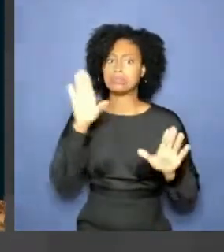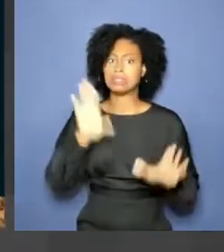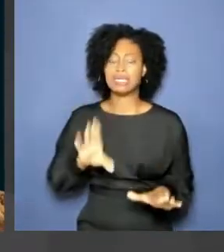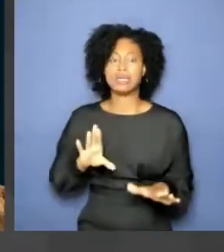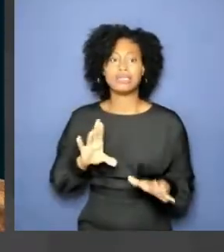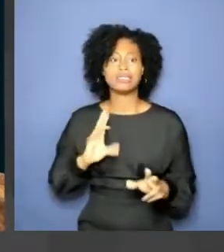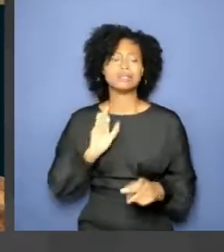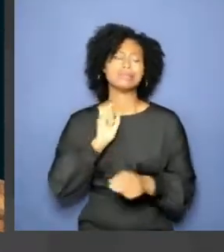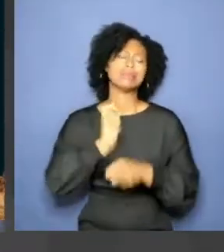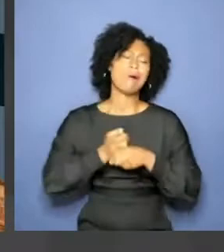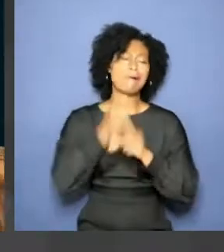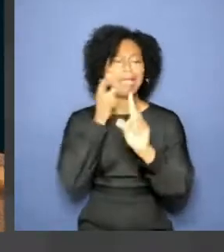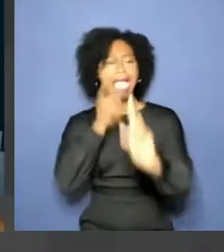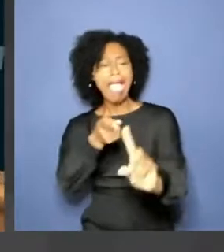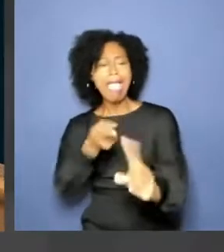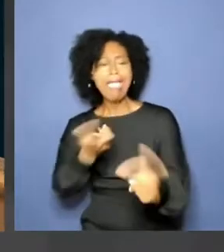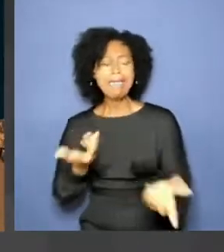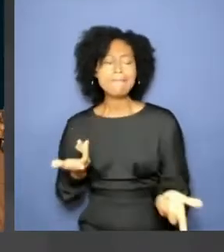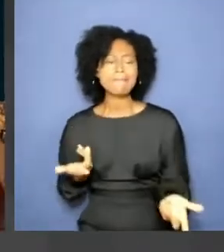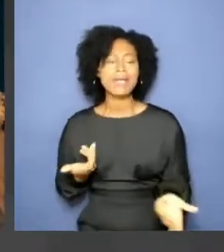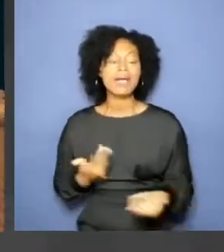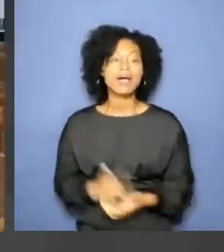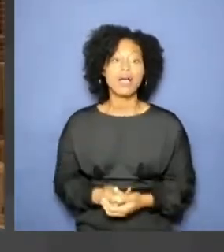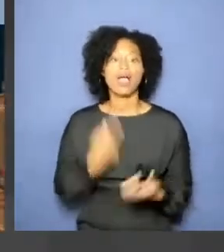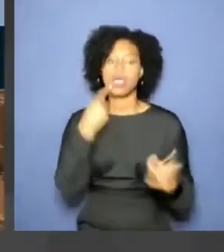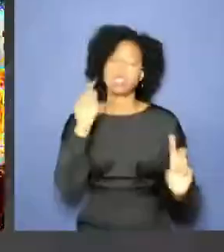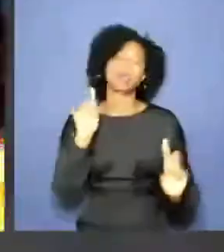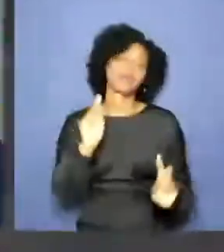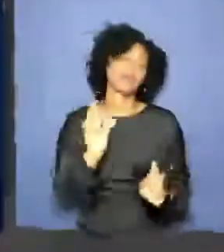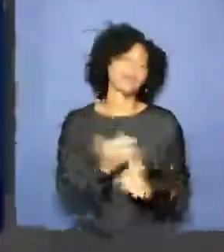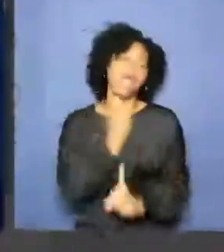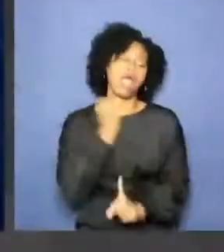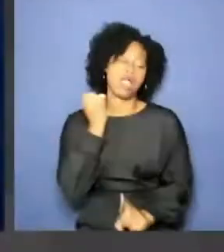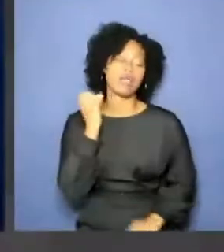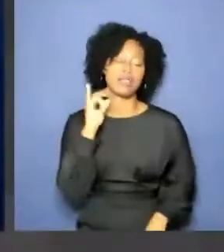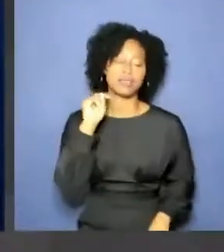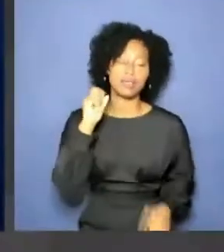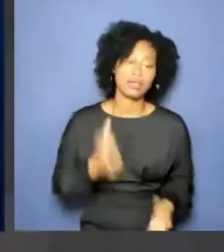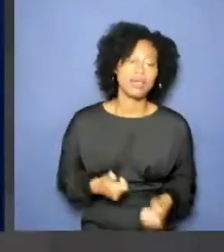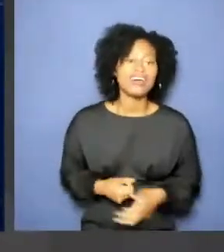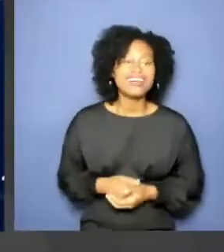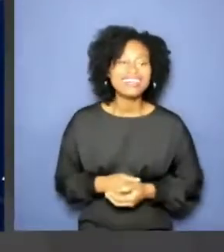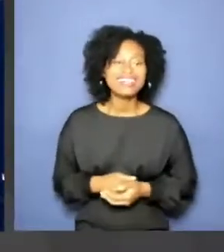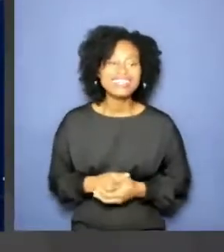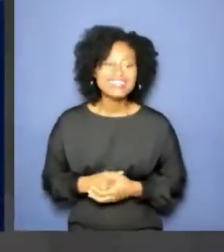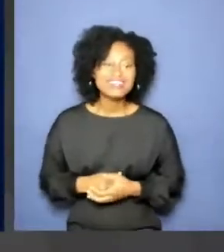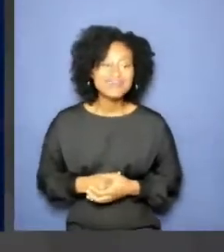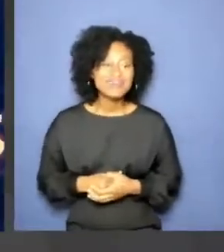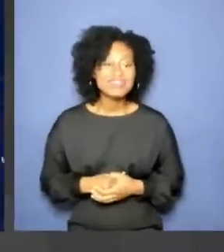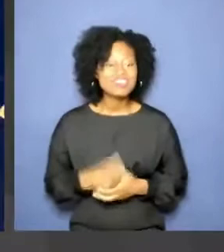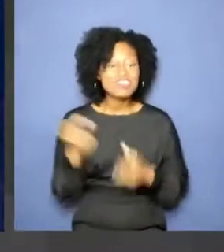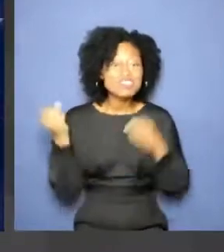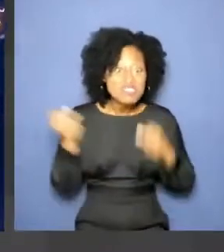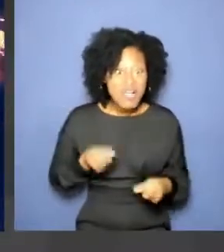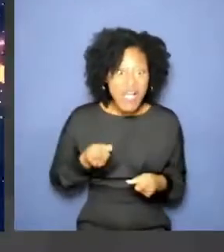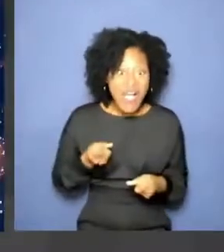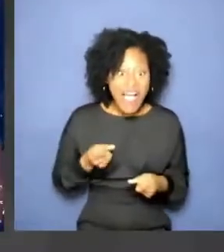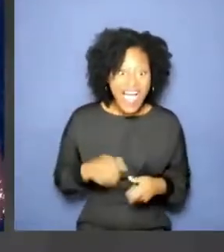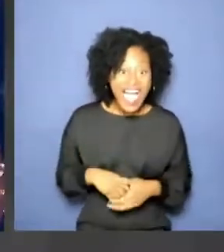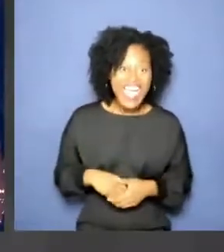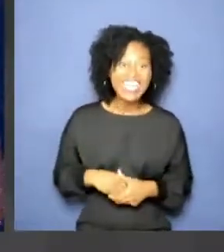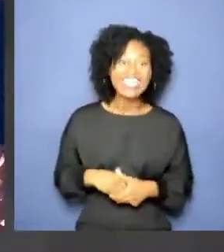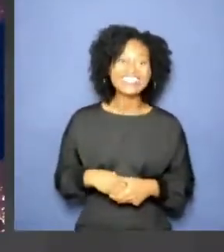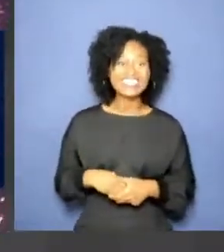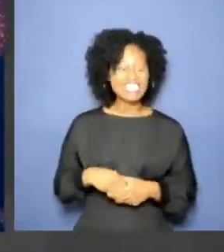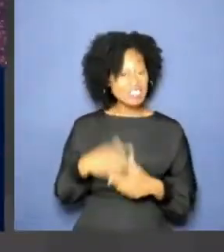aim. There we go. We got him. Got him. すげえな。おっしゃ、行